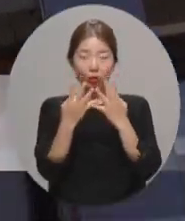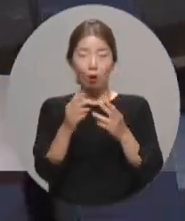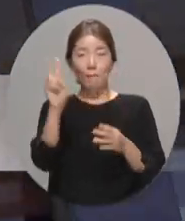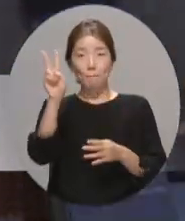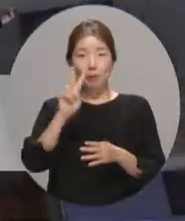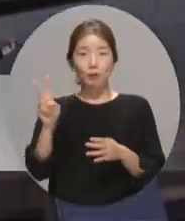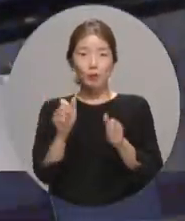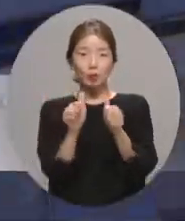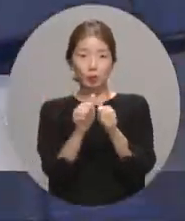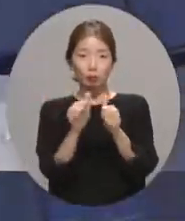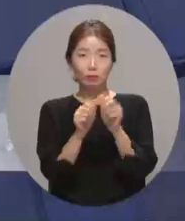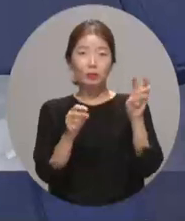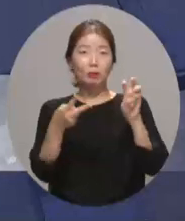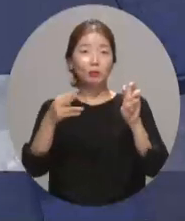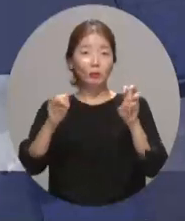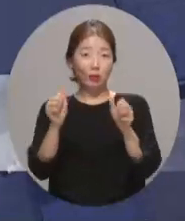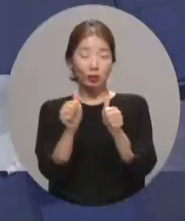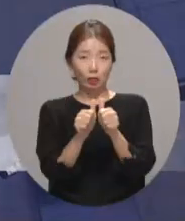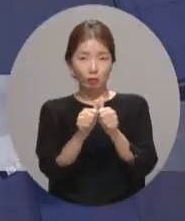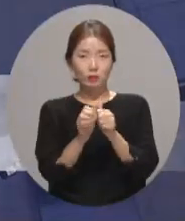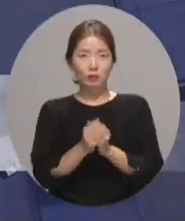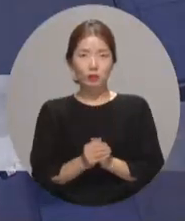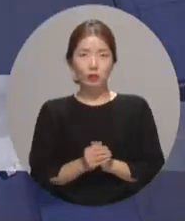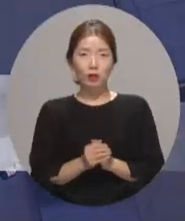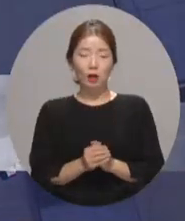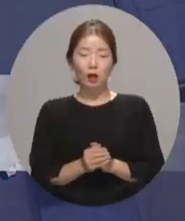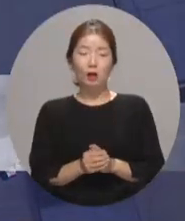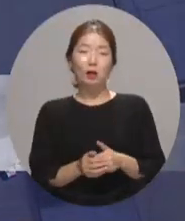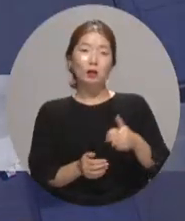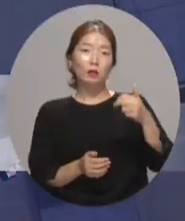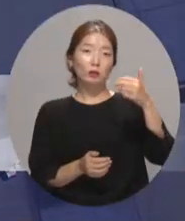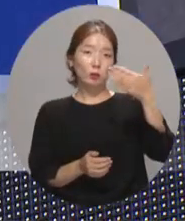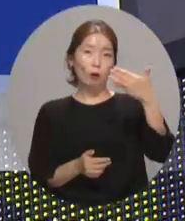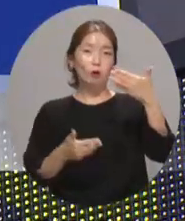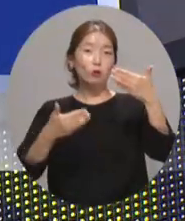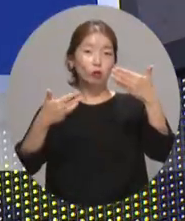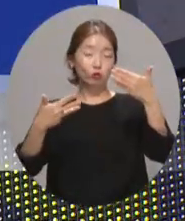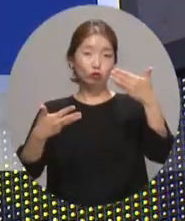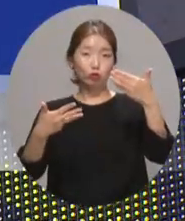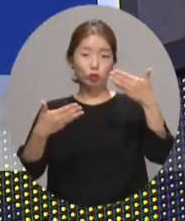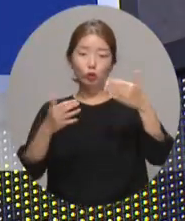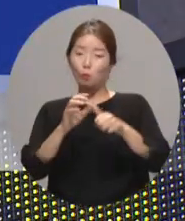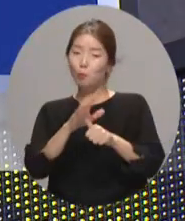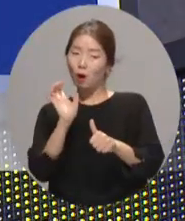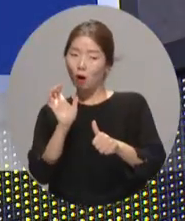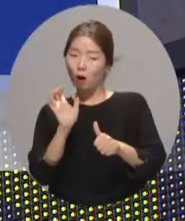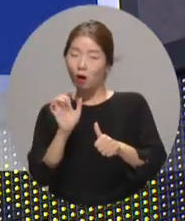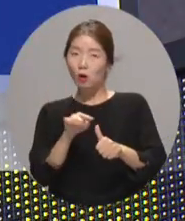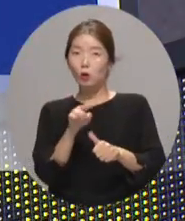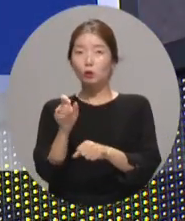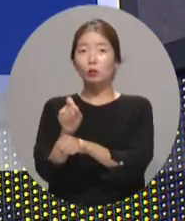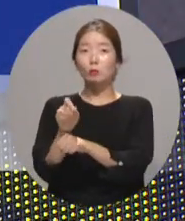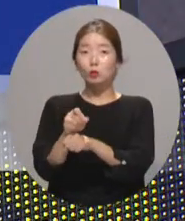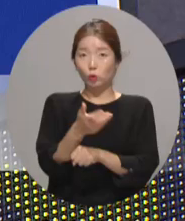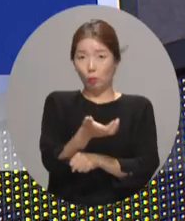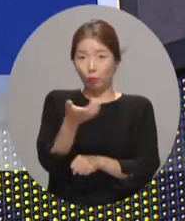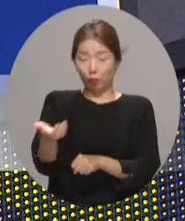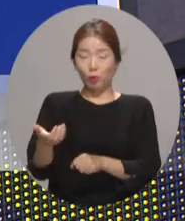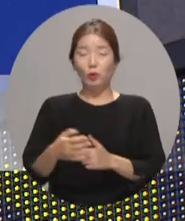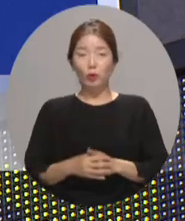베트남 국적의 30대 남성이 지난 9일 고속이 취소돼 출입국 외국인 사무소에